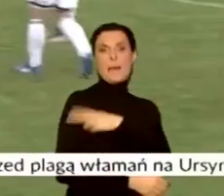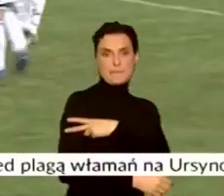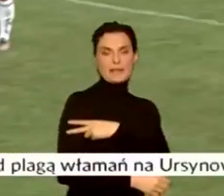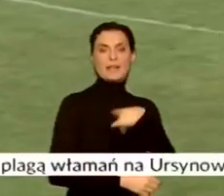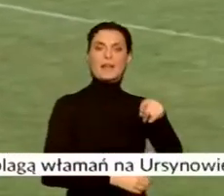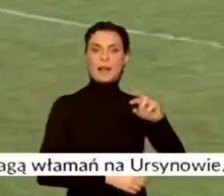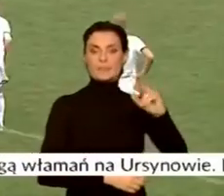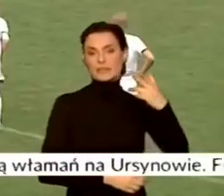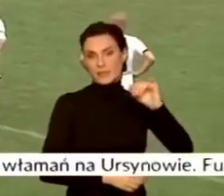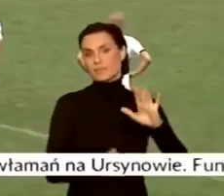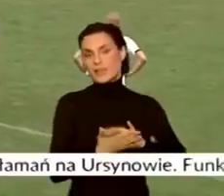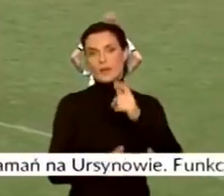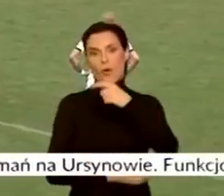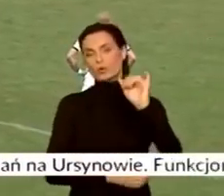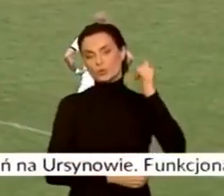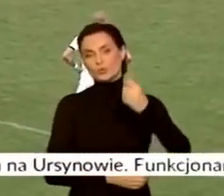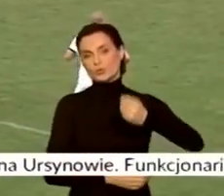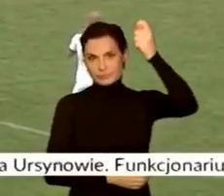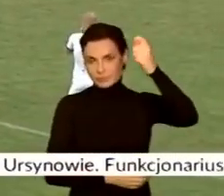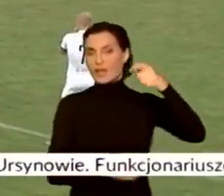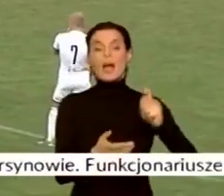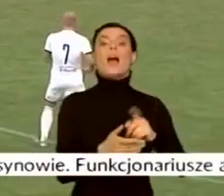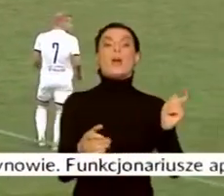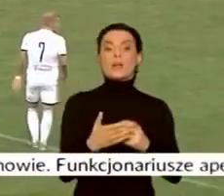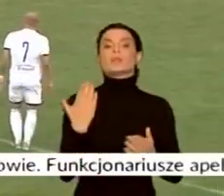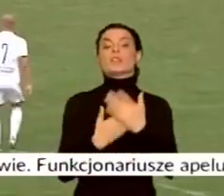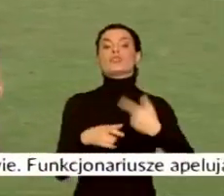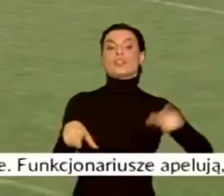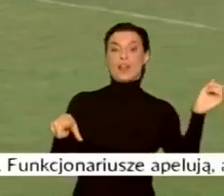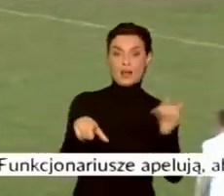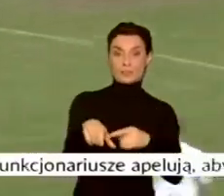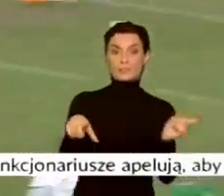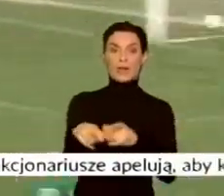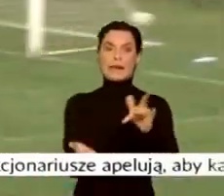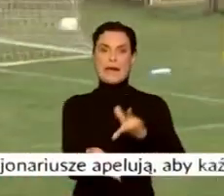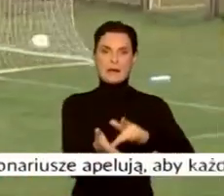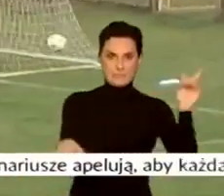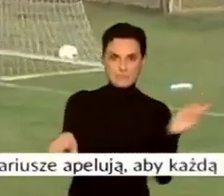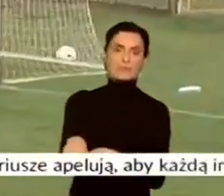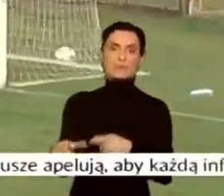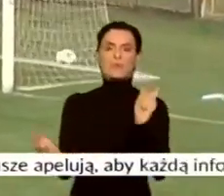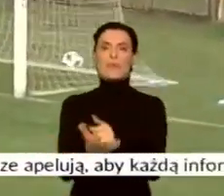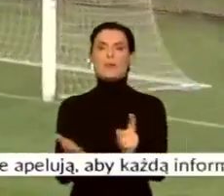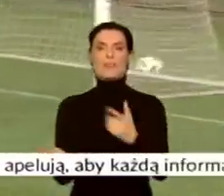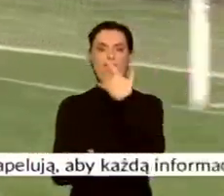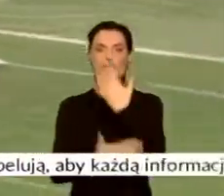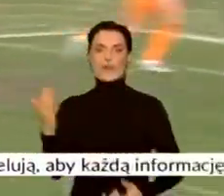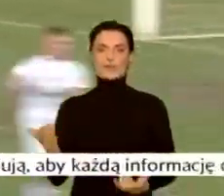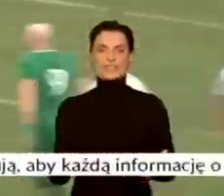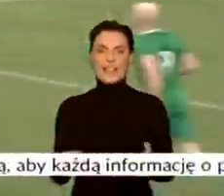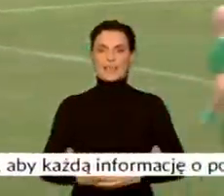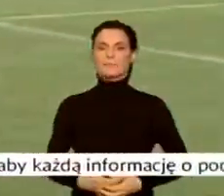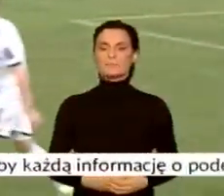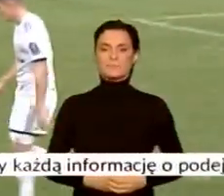Radosława Pruchnika. Wprawdzie karny to nie zawsze gol, ale w tym wypadku tak nie było, bo jedenastkę wykorzystał Rafał